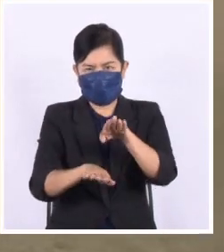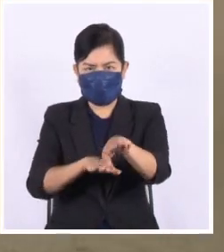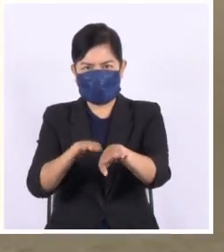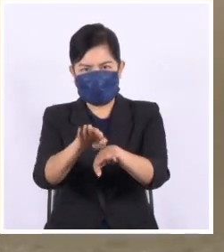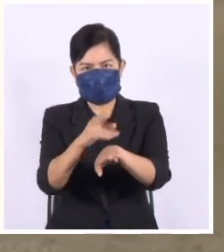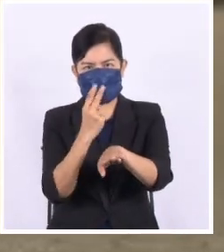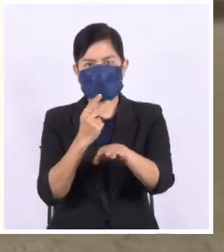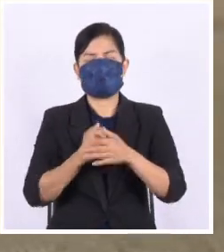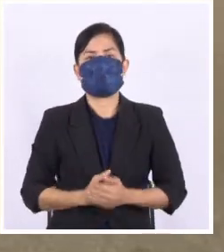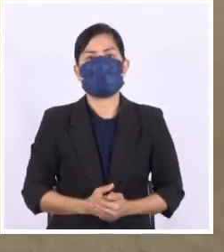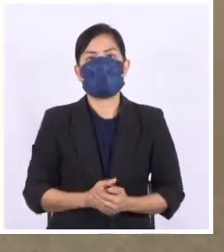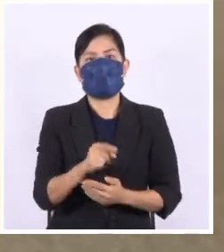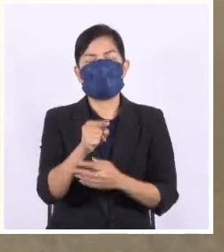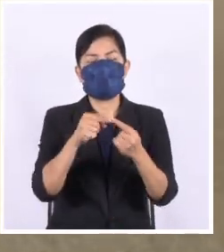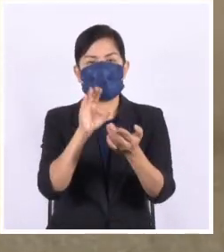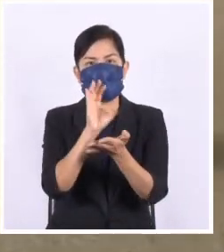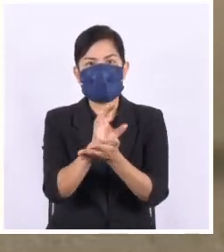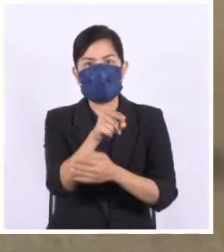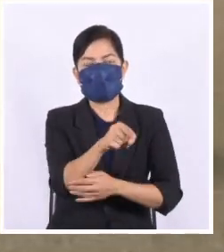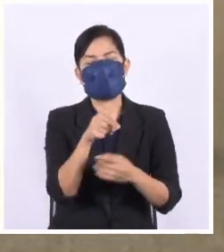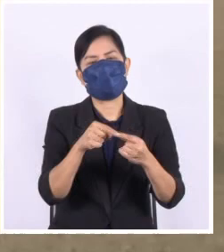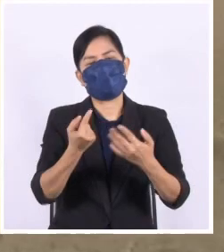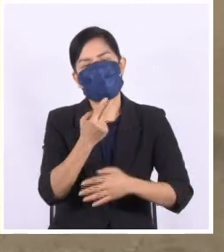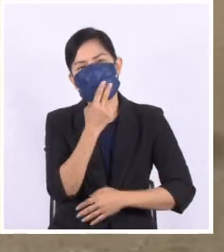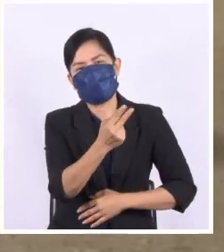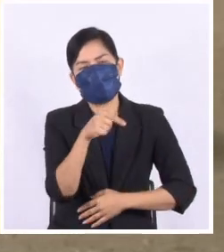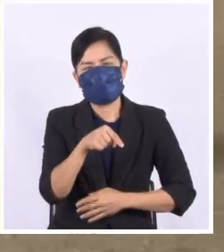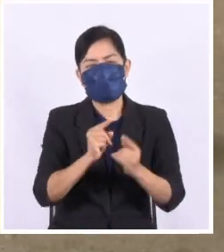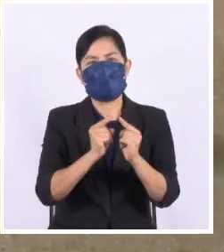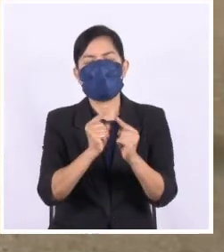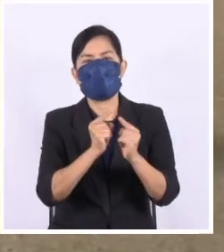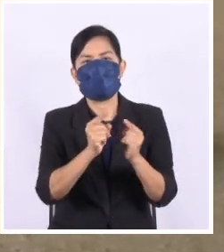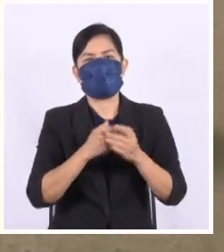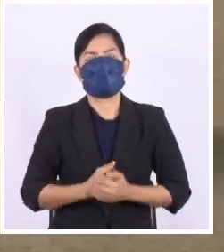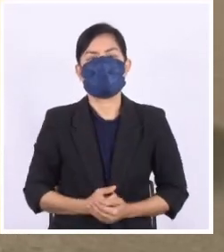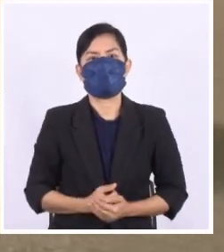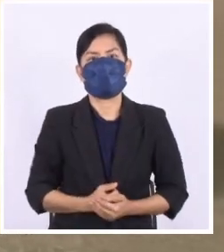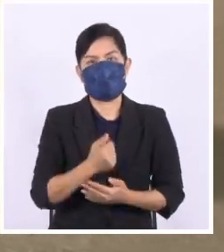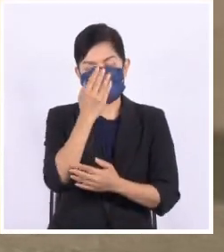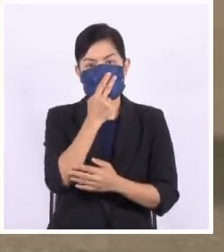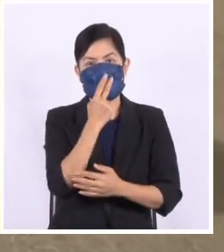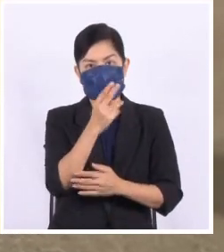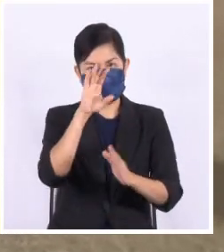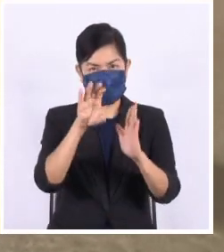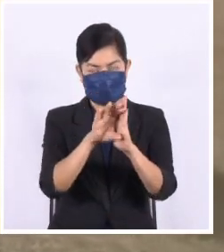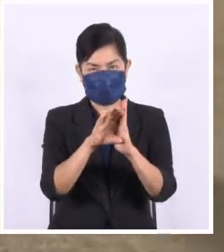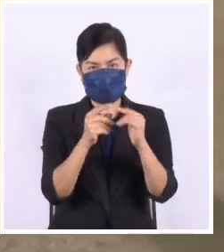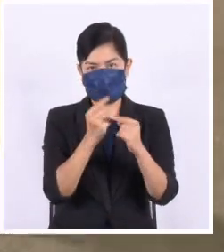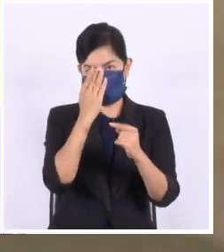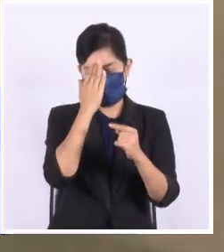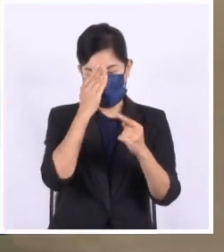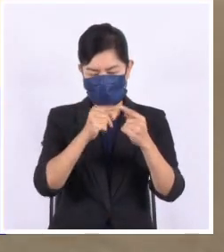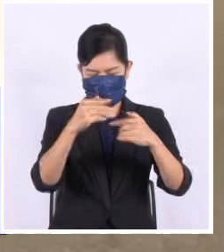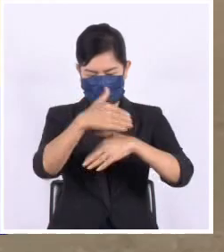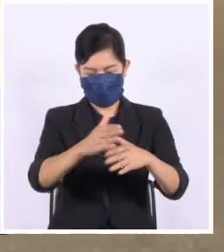ครับตำรวจก็อารมณ์ดีนะครับคนที่ถูกควบคุมตัวก็อารมณ์ดีเหมือนกันนี่นะครับภาพนี้เป็นภาพอยู่ที่หน้าบริเวณ5ห้องฉุกเฉินโร